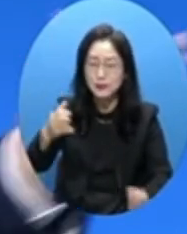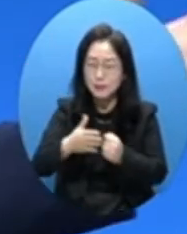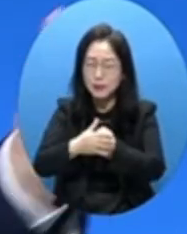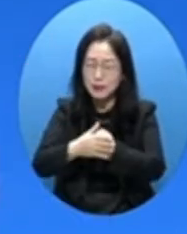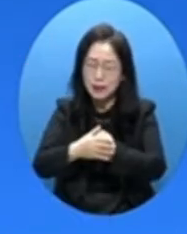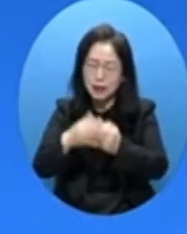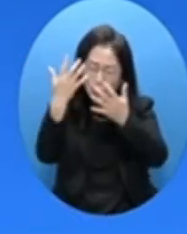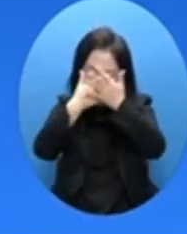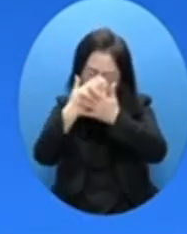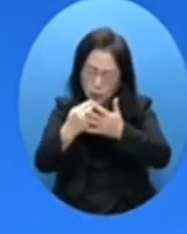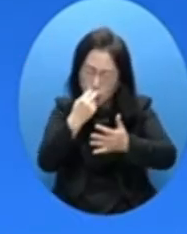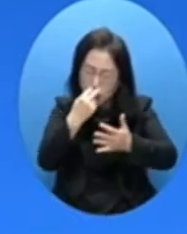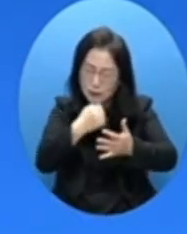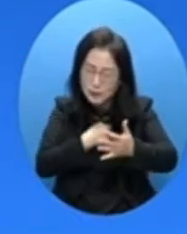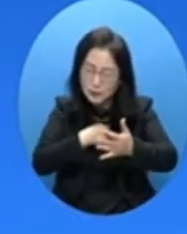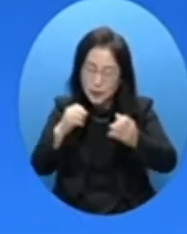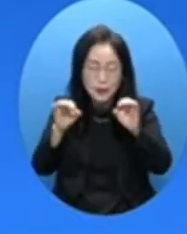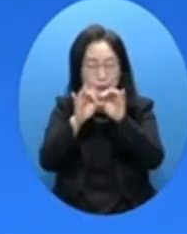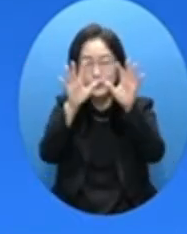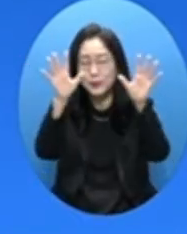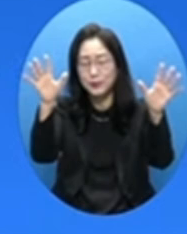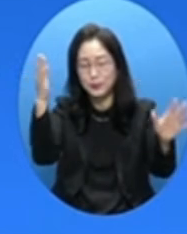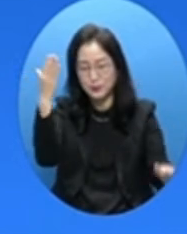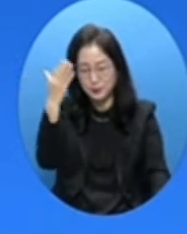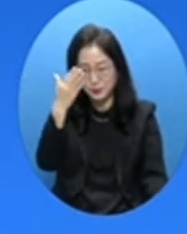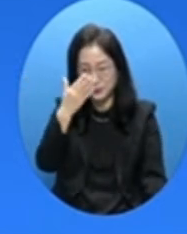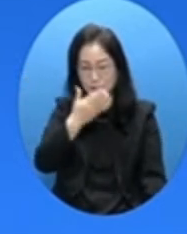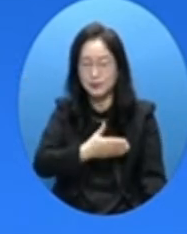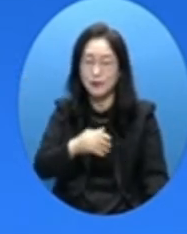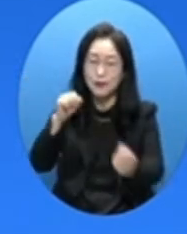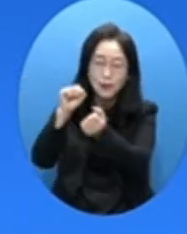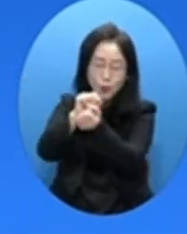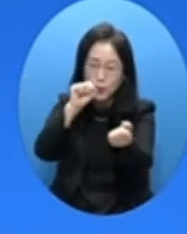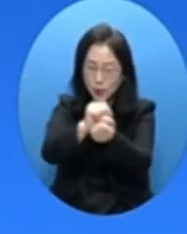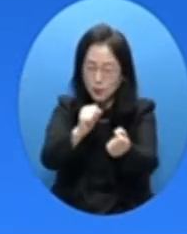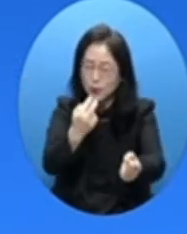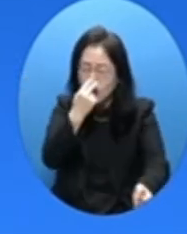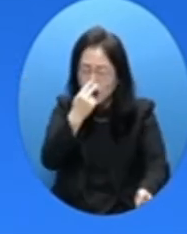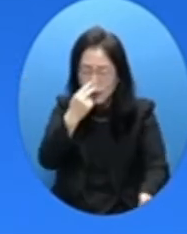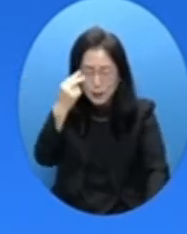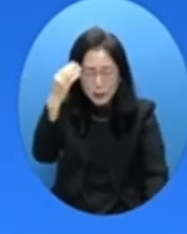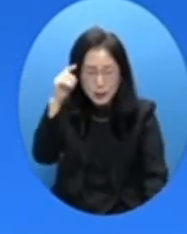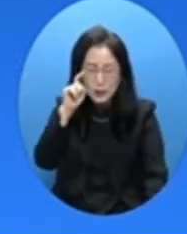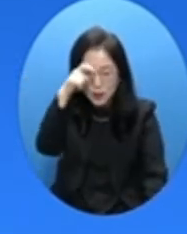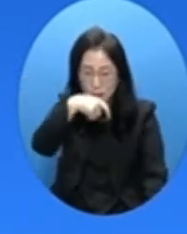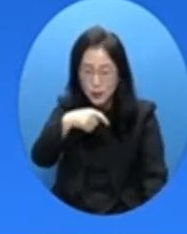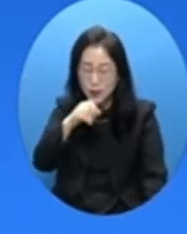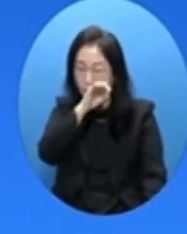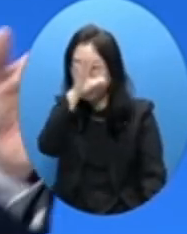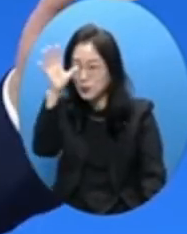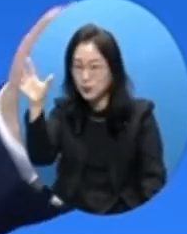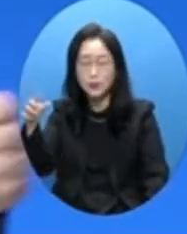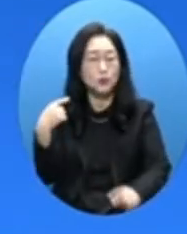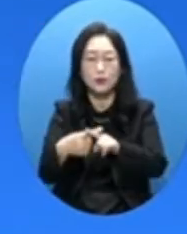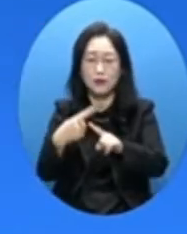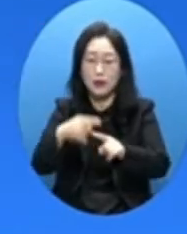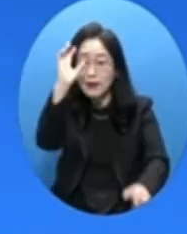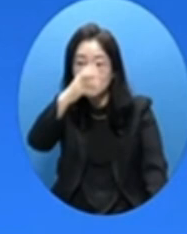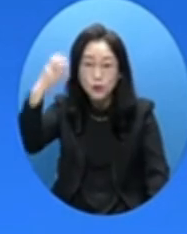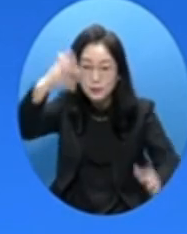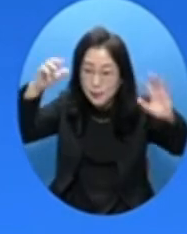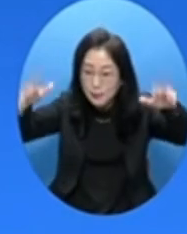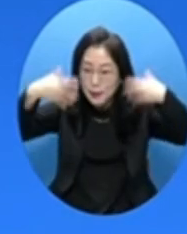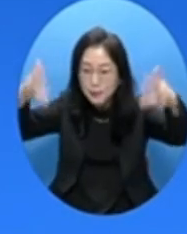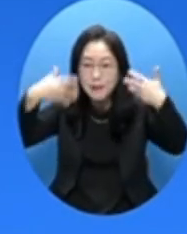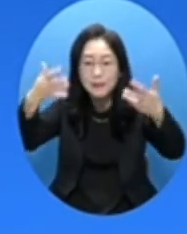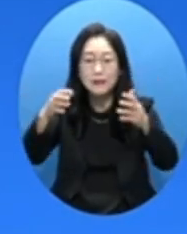공기가 다 사라져 버립니다 오염된 공기가 다 사라져 버리는 것입니다 마찬가지로 성일 바람이 불어올